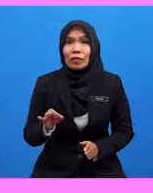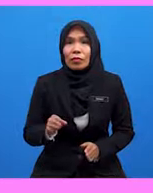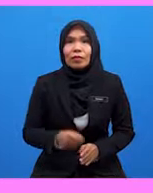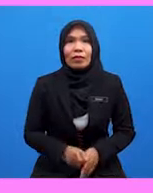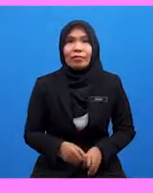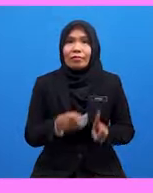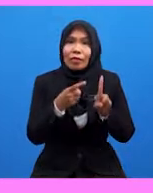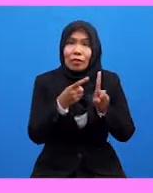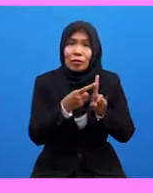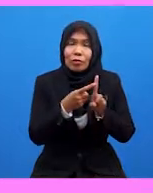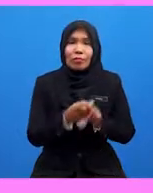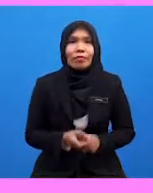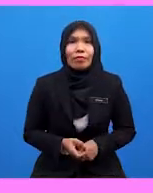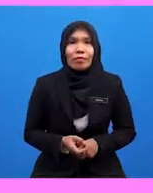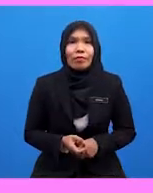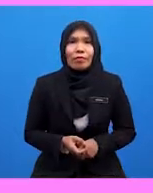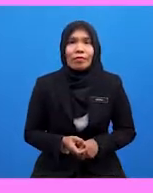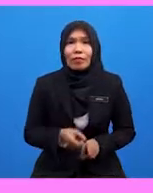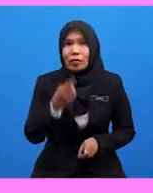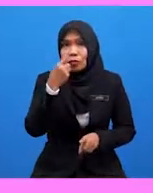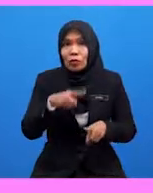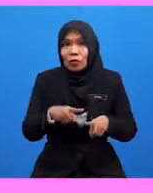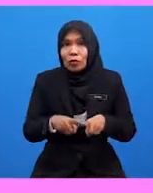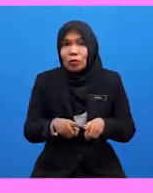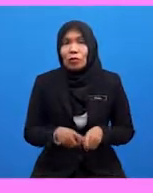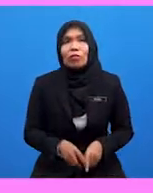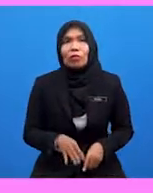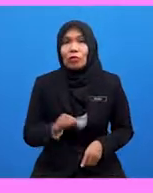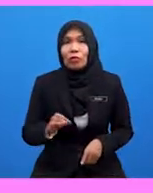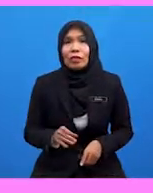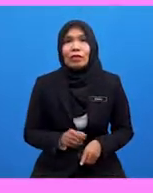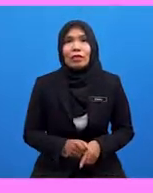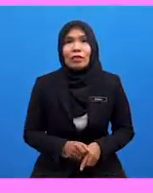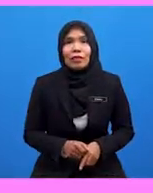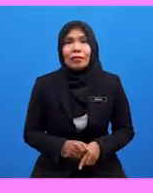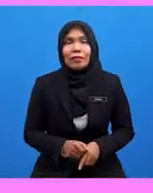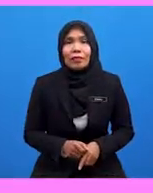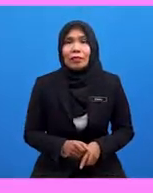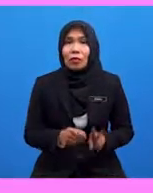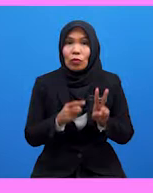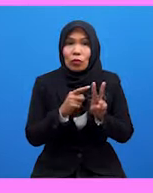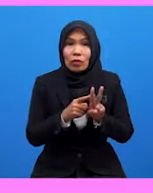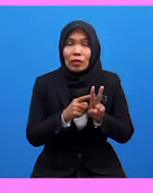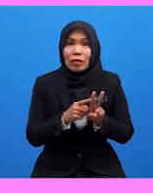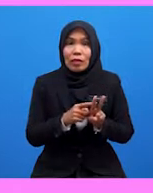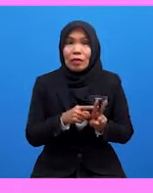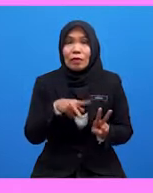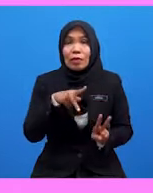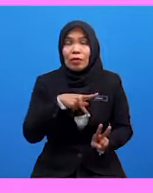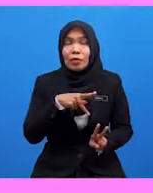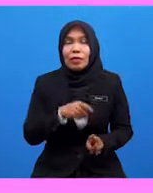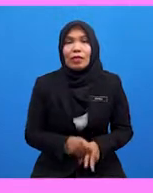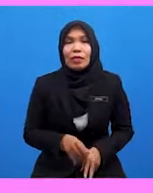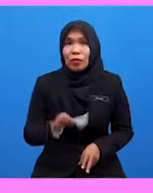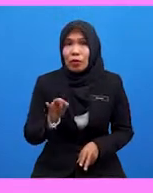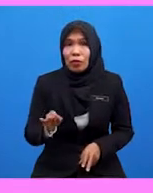satu, untuk mendukung fungsi tertentu secara gramatis dalam ayat. Kedua, mempunyai fungsi tata